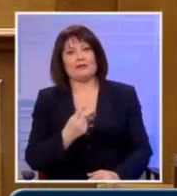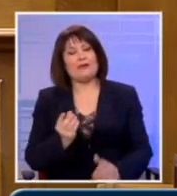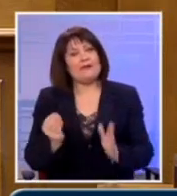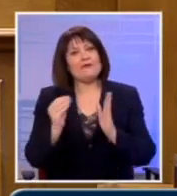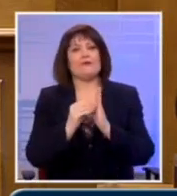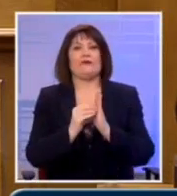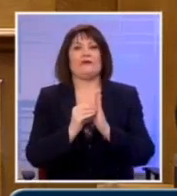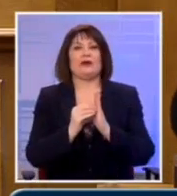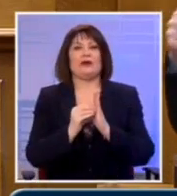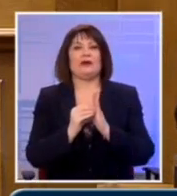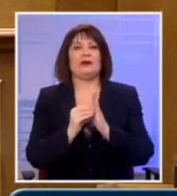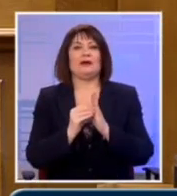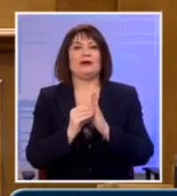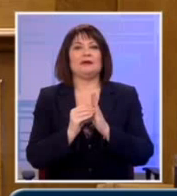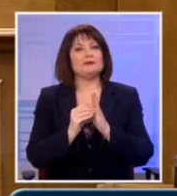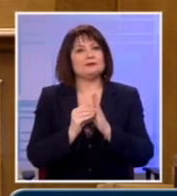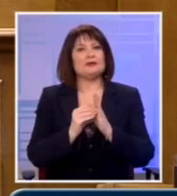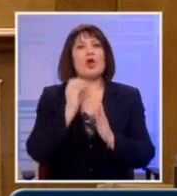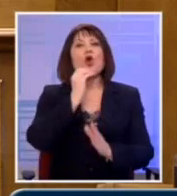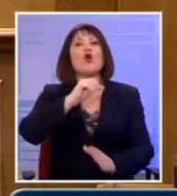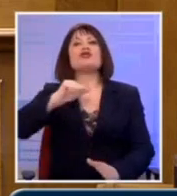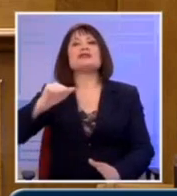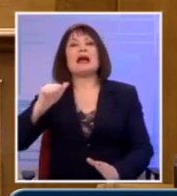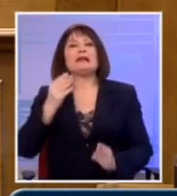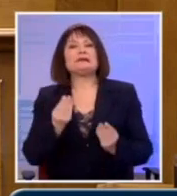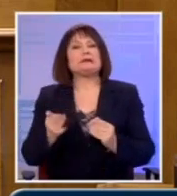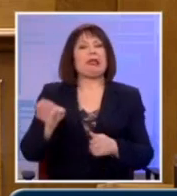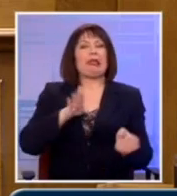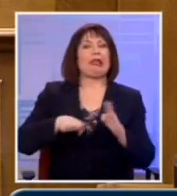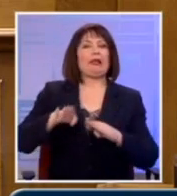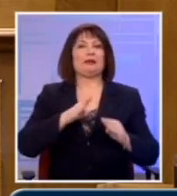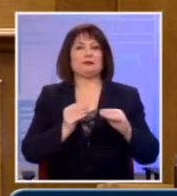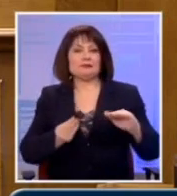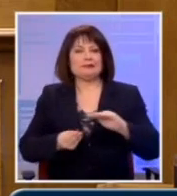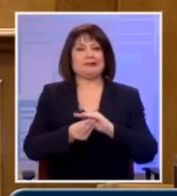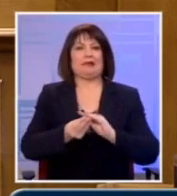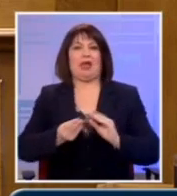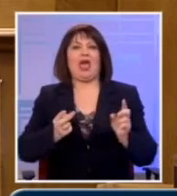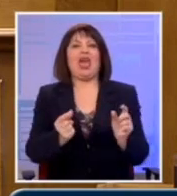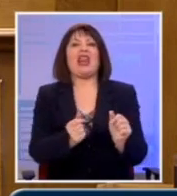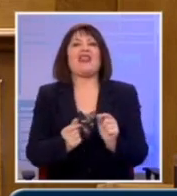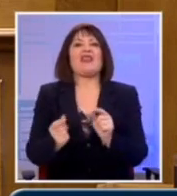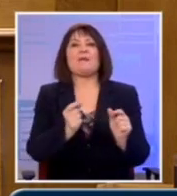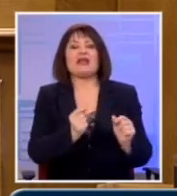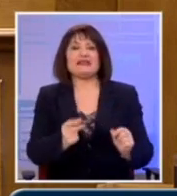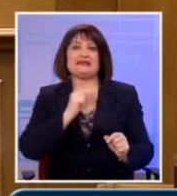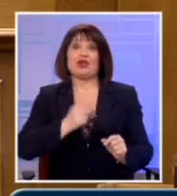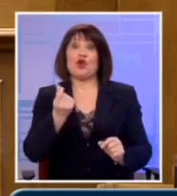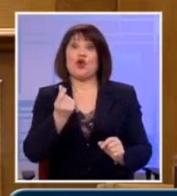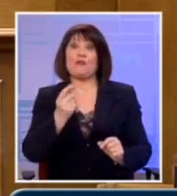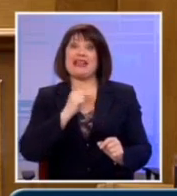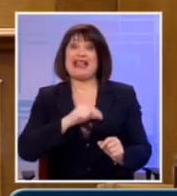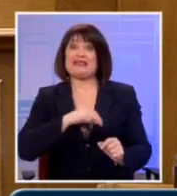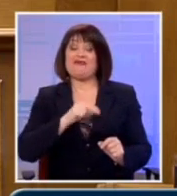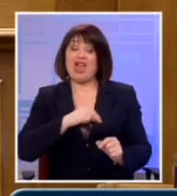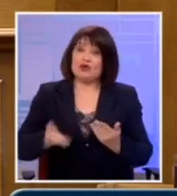που έβαλε υποκλέπτοντας τη σφραγίδα του ΟΣΑ για να περάσει ρυθμίσεις που ευνοούσαν συγκεκριμένα οικονομικά συμφέροντα στον